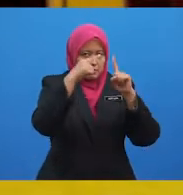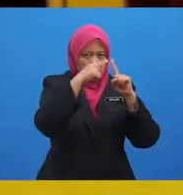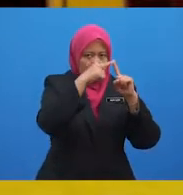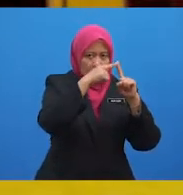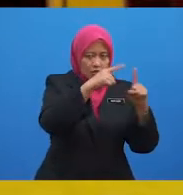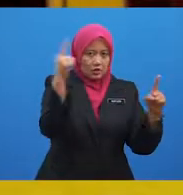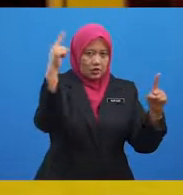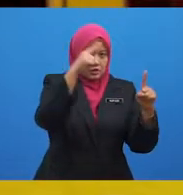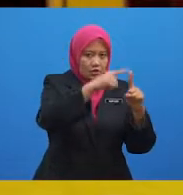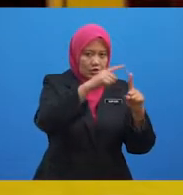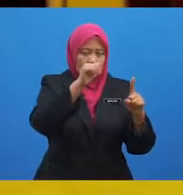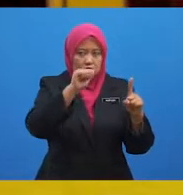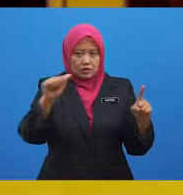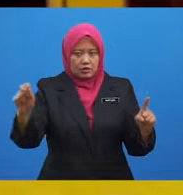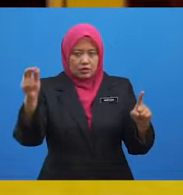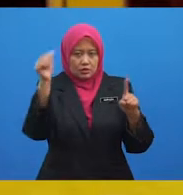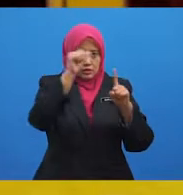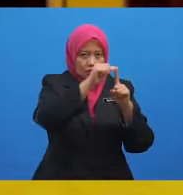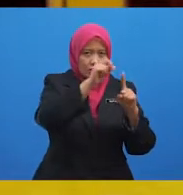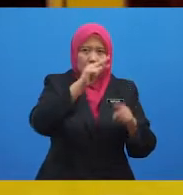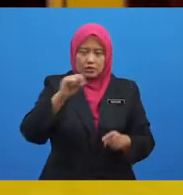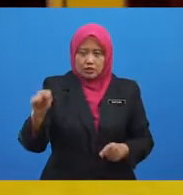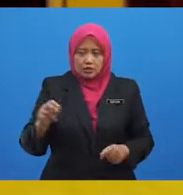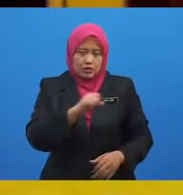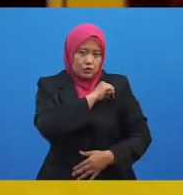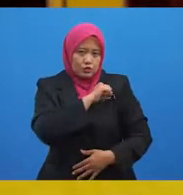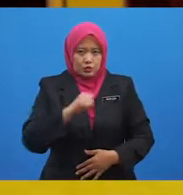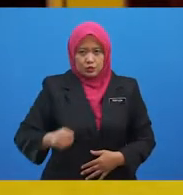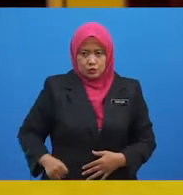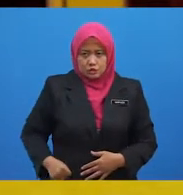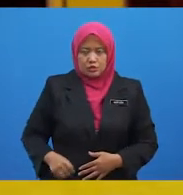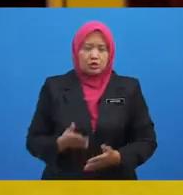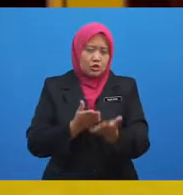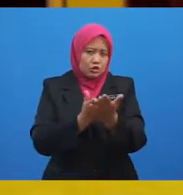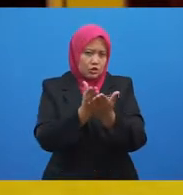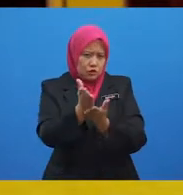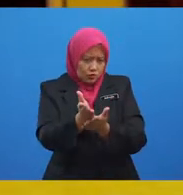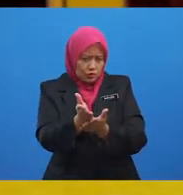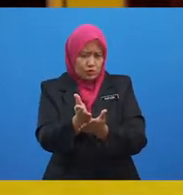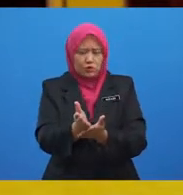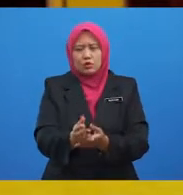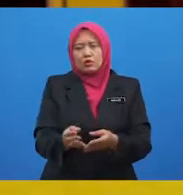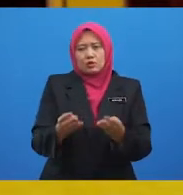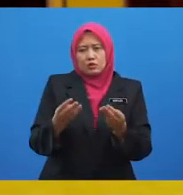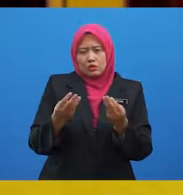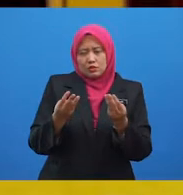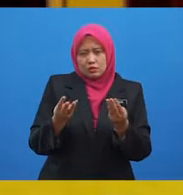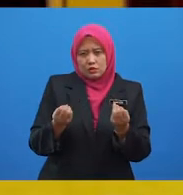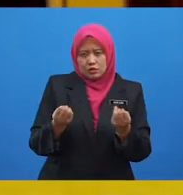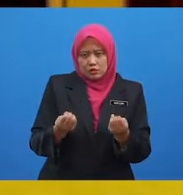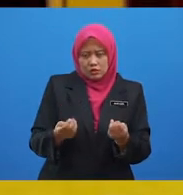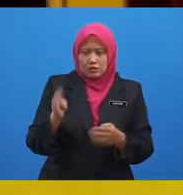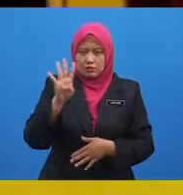Baginda Sultan. Dengan segera, beliau mengarahkan 44 tukang dan utas